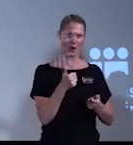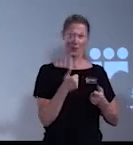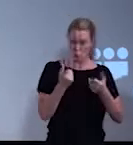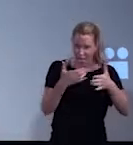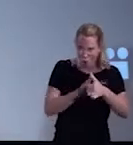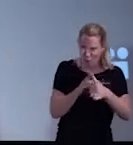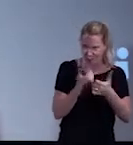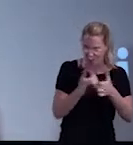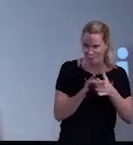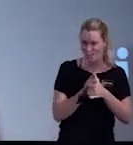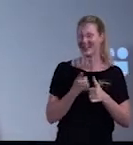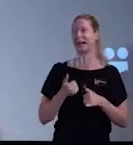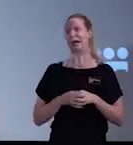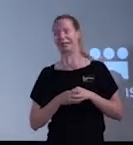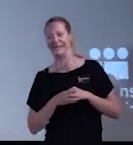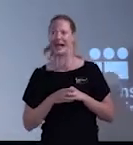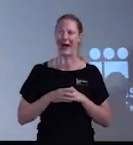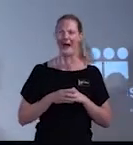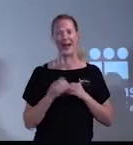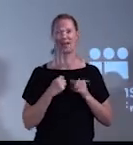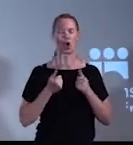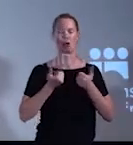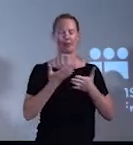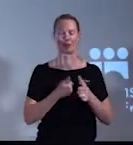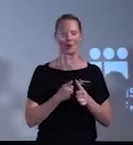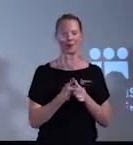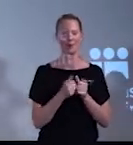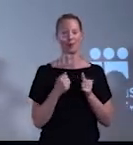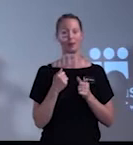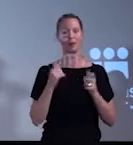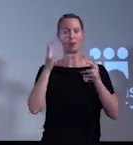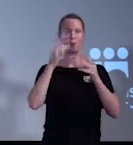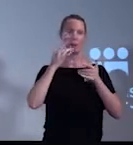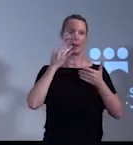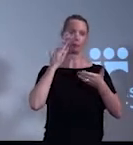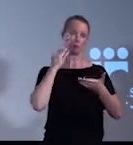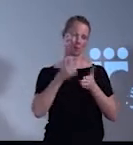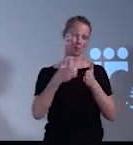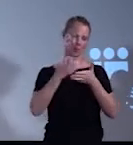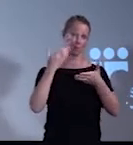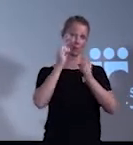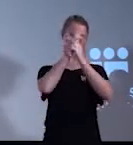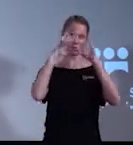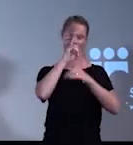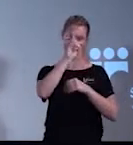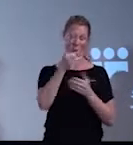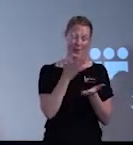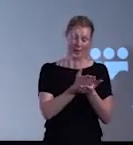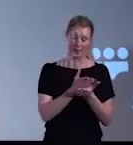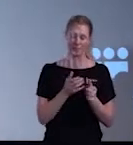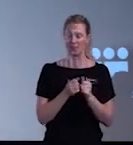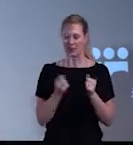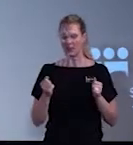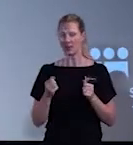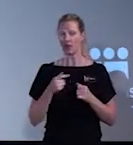löfte nu. Kom igen! Ja, nej, jag kommer inte leverera det löfte. Men den problembilden som du beskriver, då förstår jag. Och den är helt rätt. Men vi kan